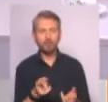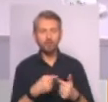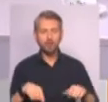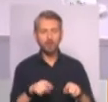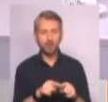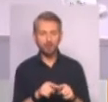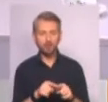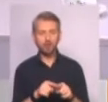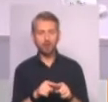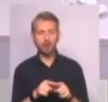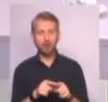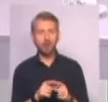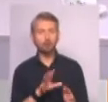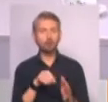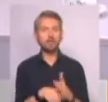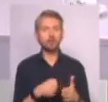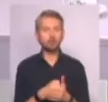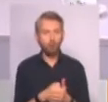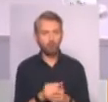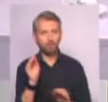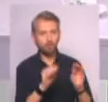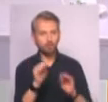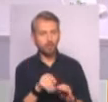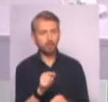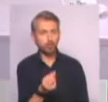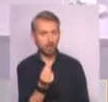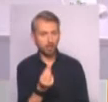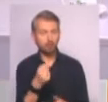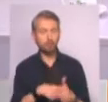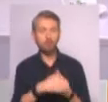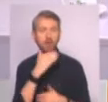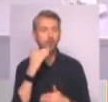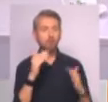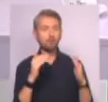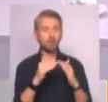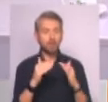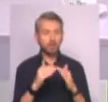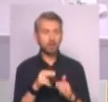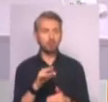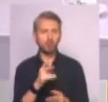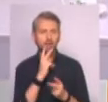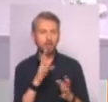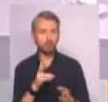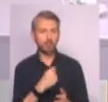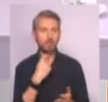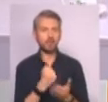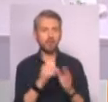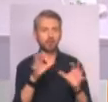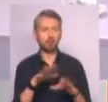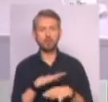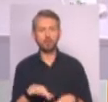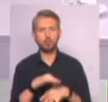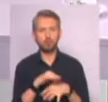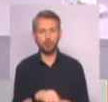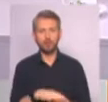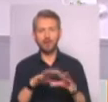відповідно до цього закону до формування цього тарифу, бо в багатьох будинках, якби не дивлячись на прийняття закону, не були проведені